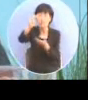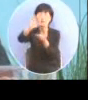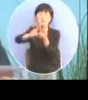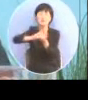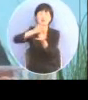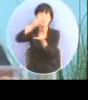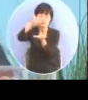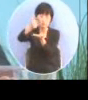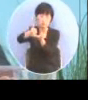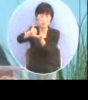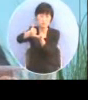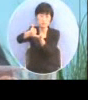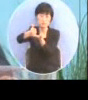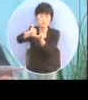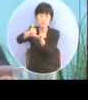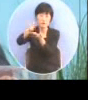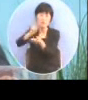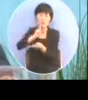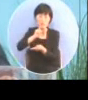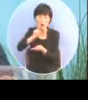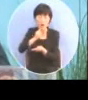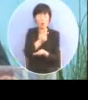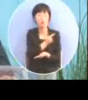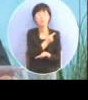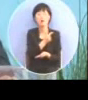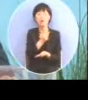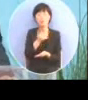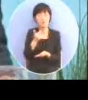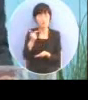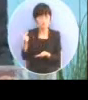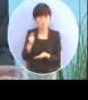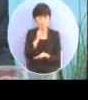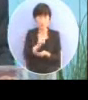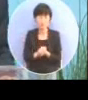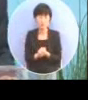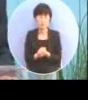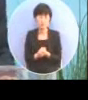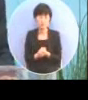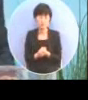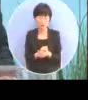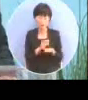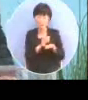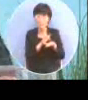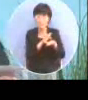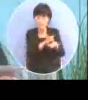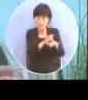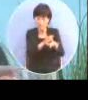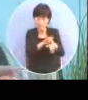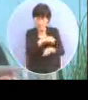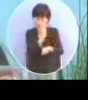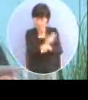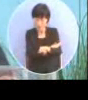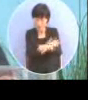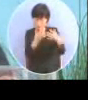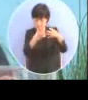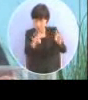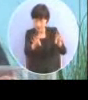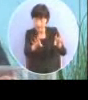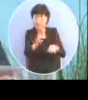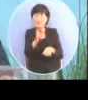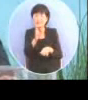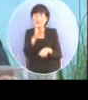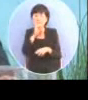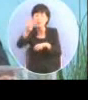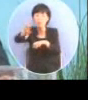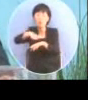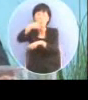Christ. Câu nói này là một câu nói rất lớn đấy các bạn. Ngài là vua thật